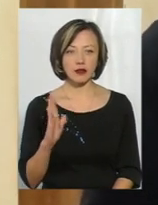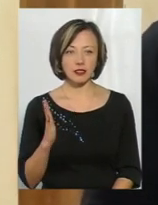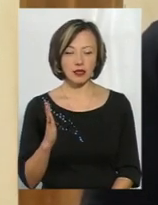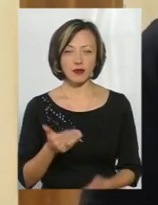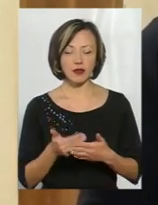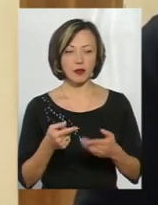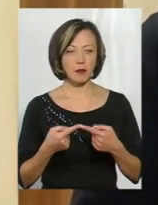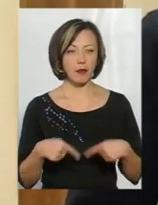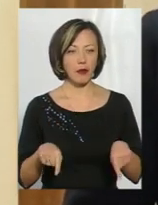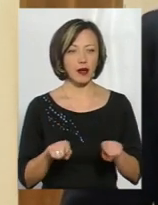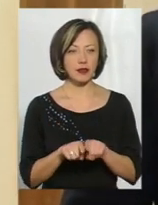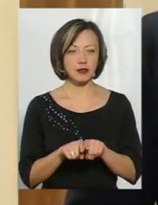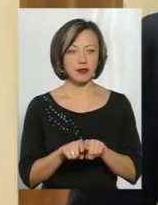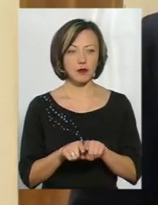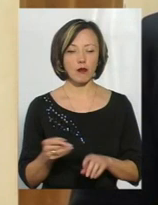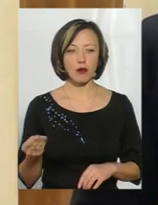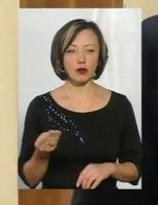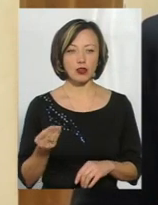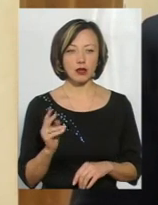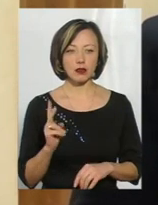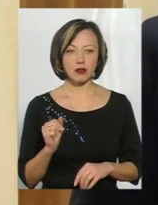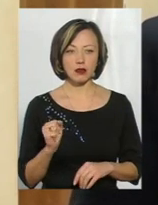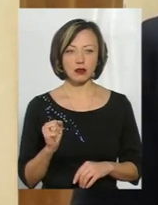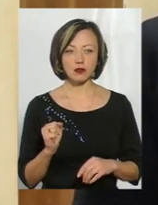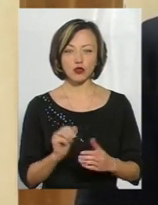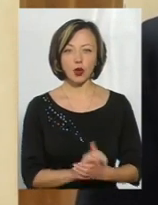партії Петра Порошенка